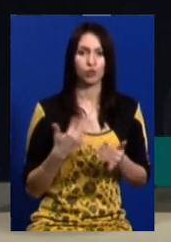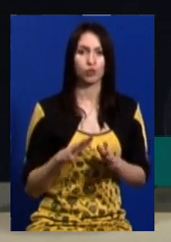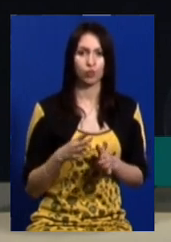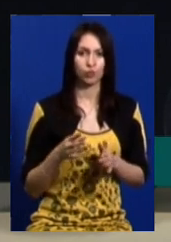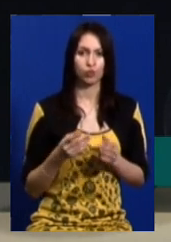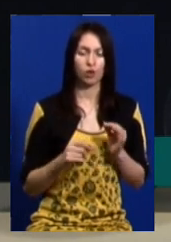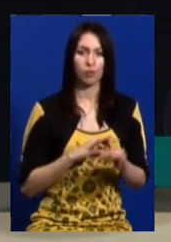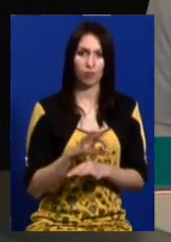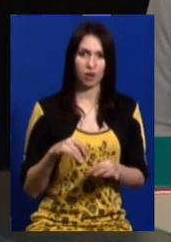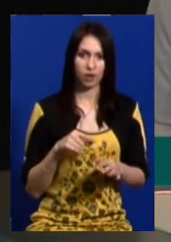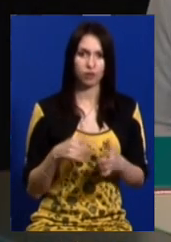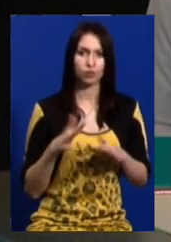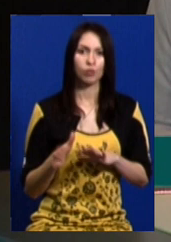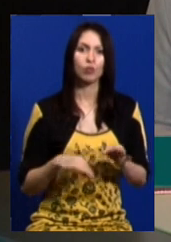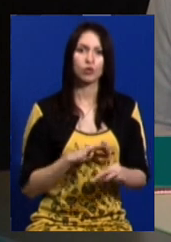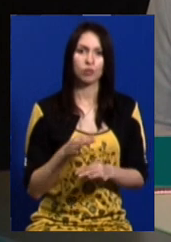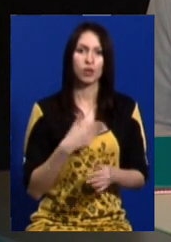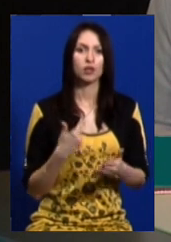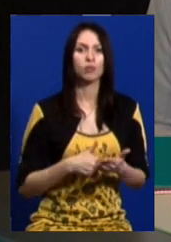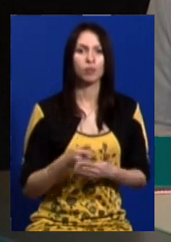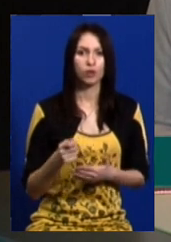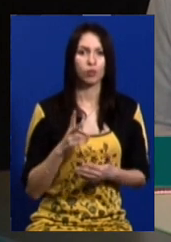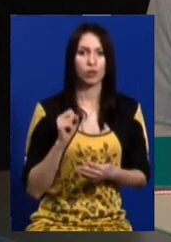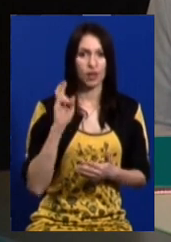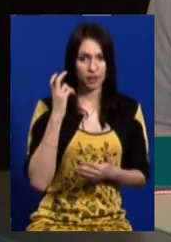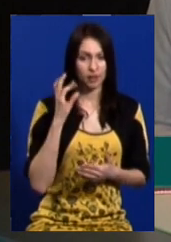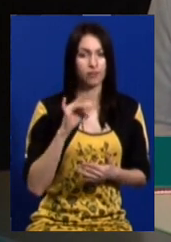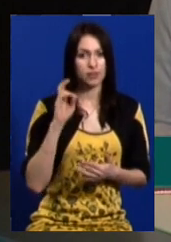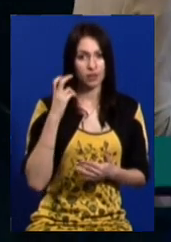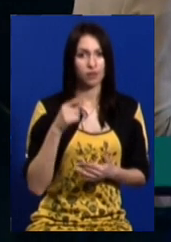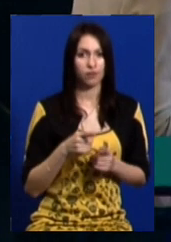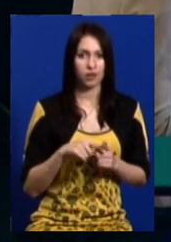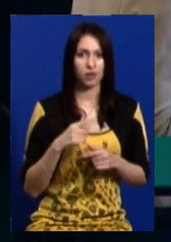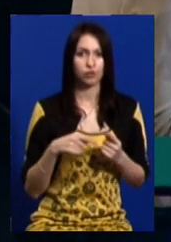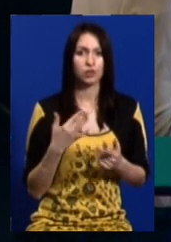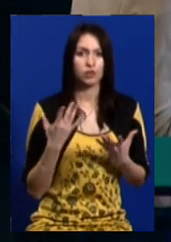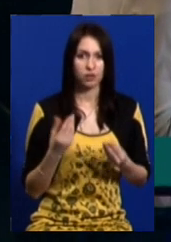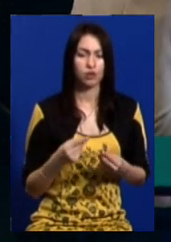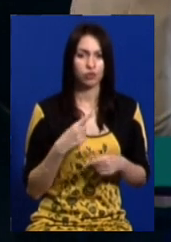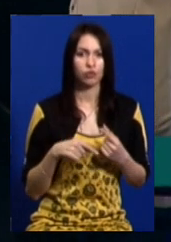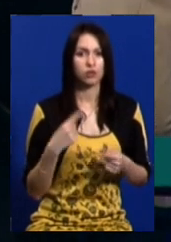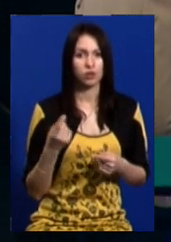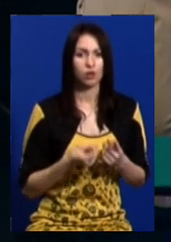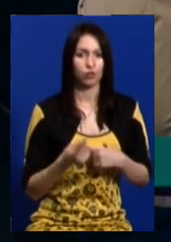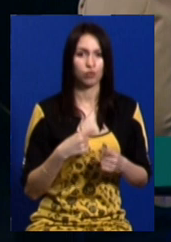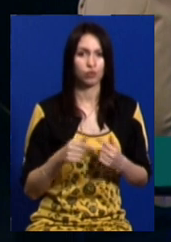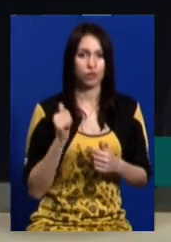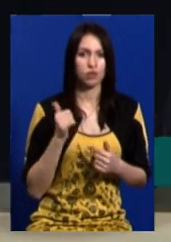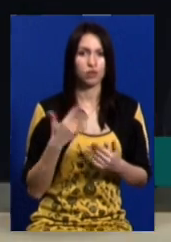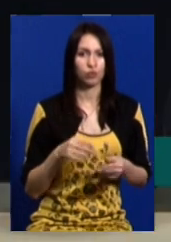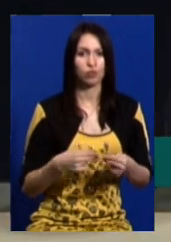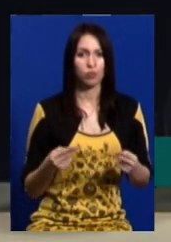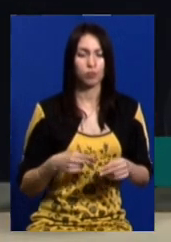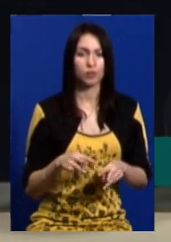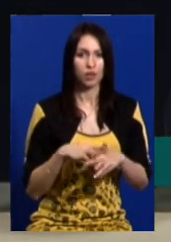проект прийшов, ми після проекту подаємо на Київ, і з Києва через кілька днів, і там, через тиждень повернеться назад, вже підписаний